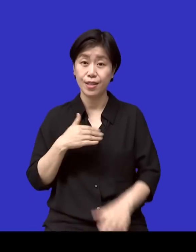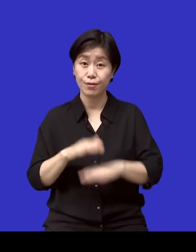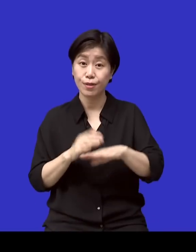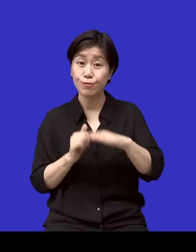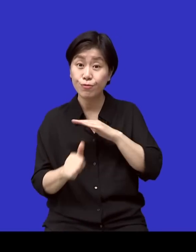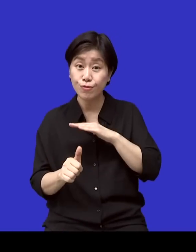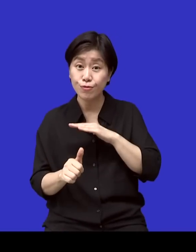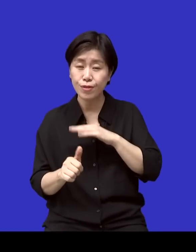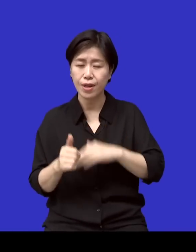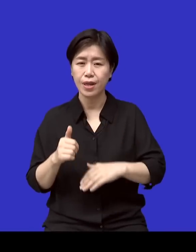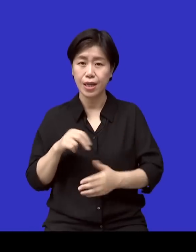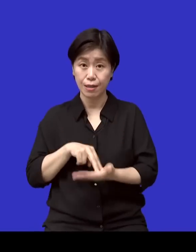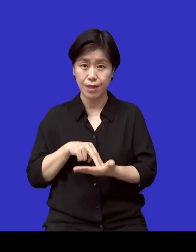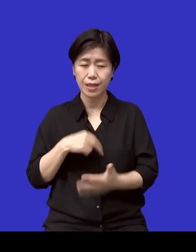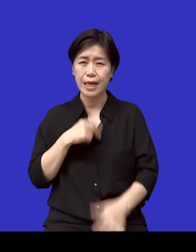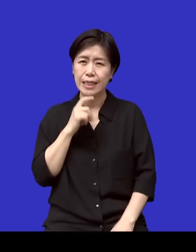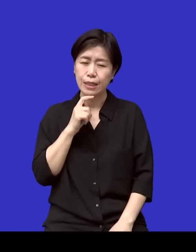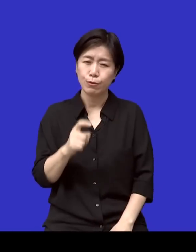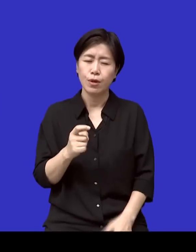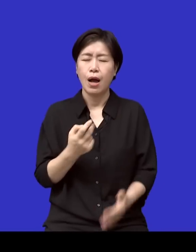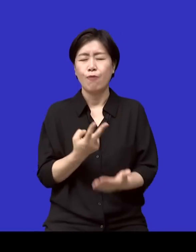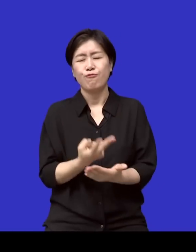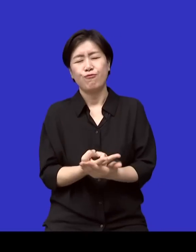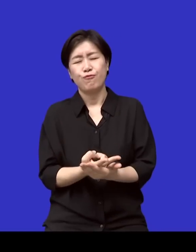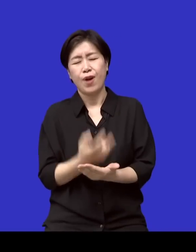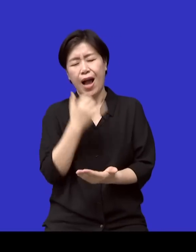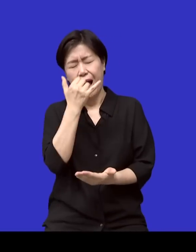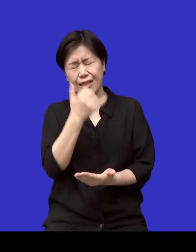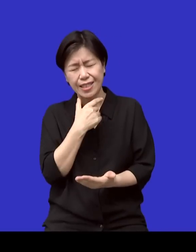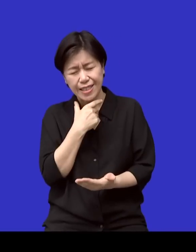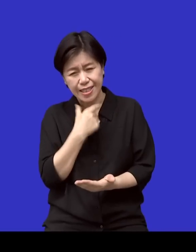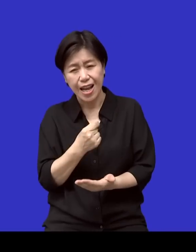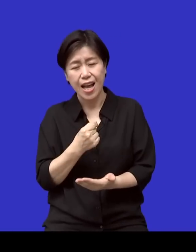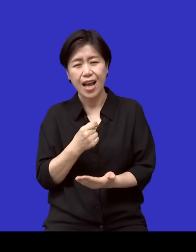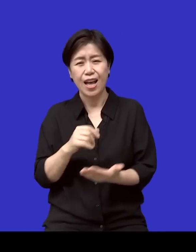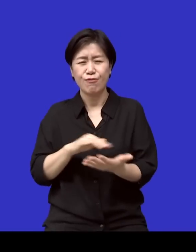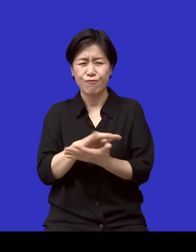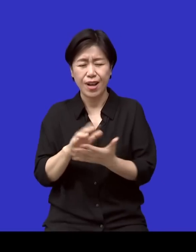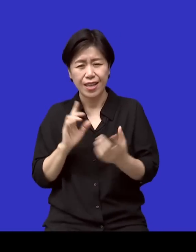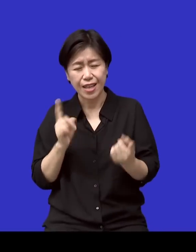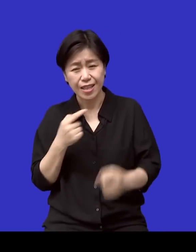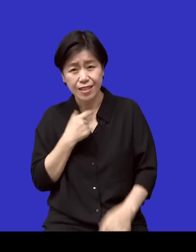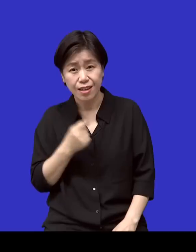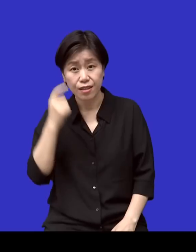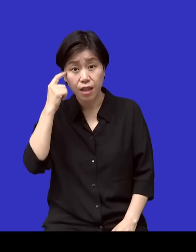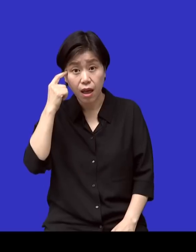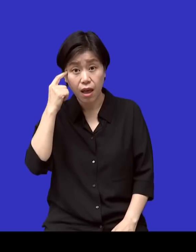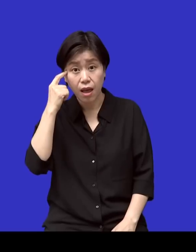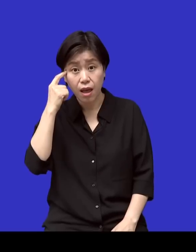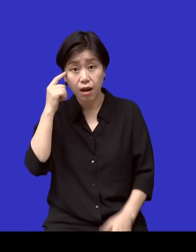내가 조금 10분만 더, 5분만 더 누워있고 조금만 더 놀아야지 하면